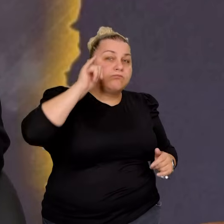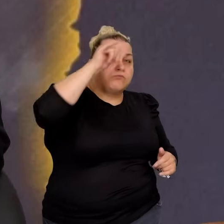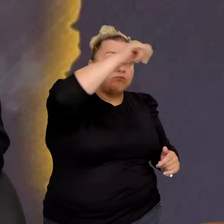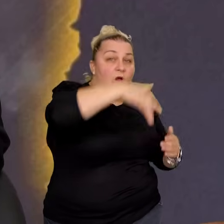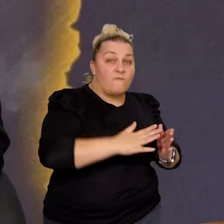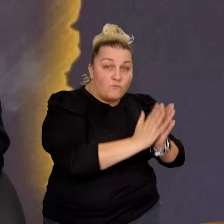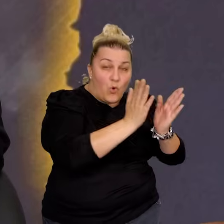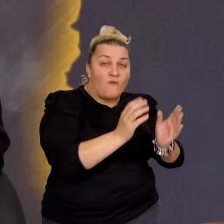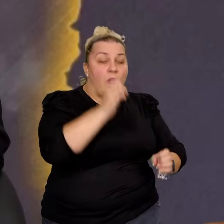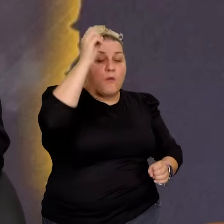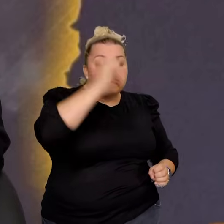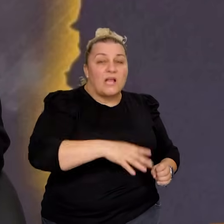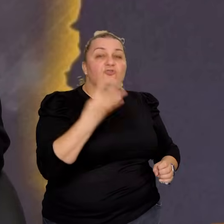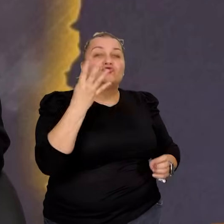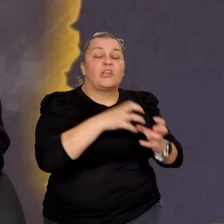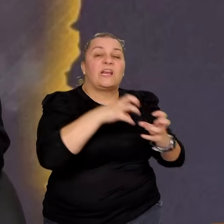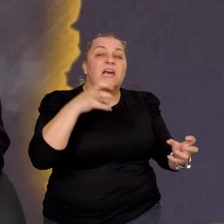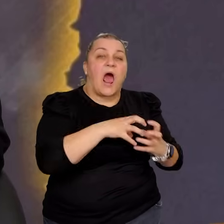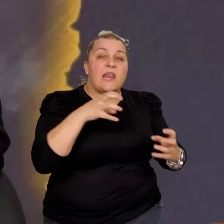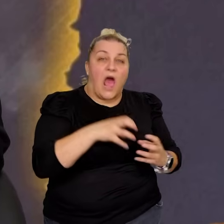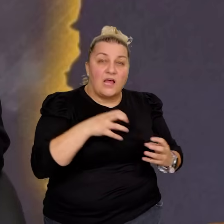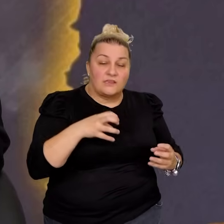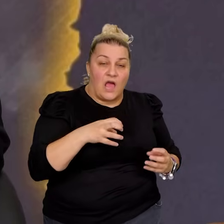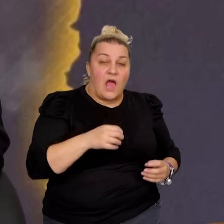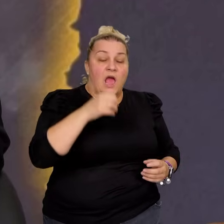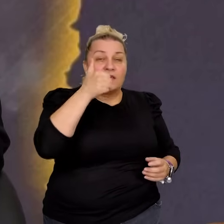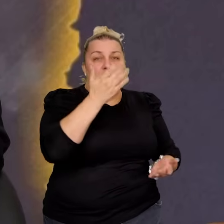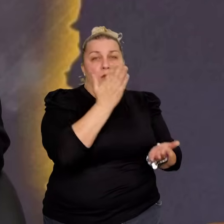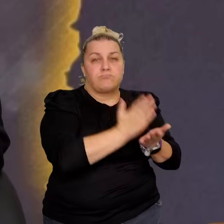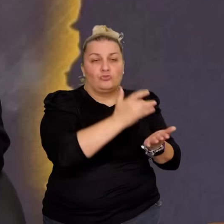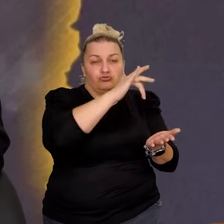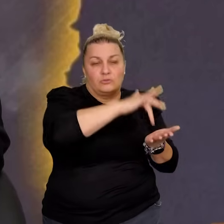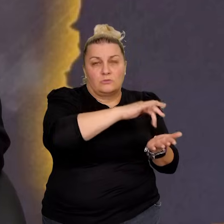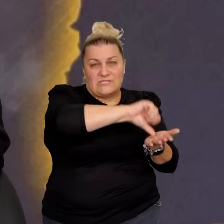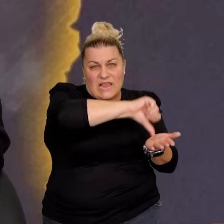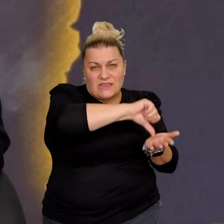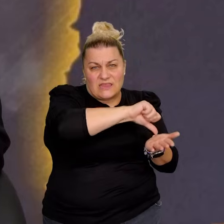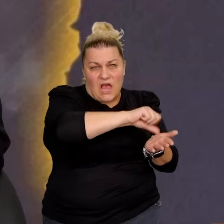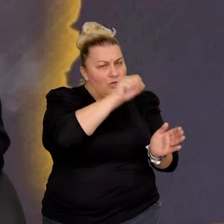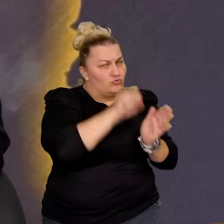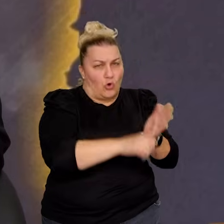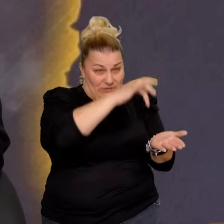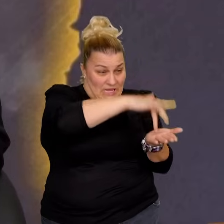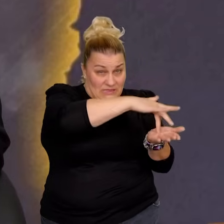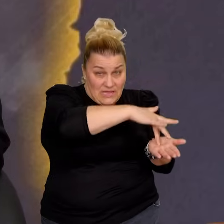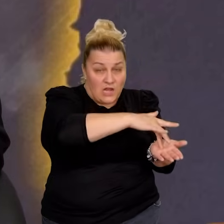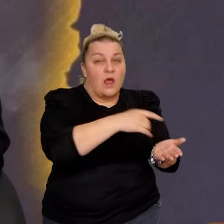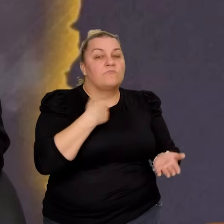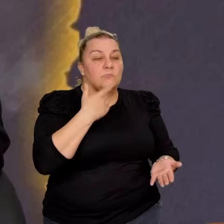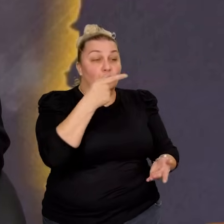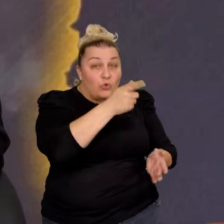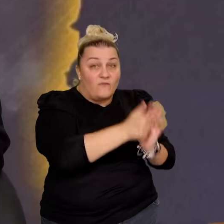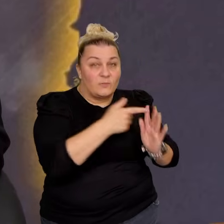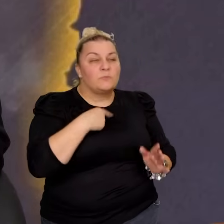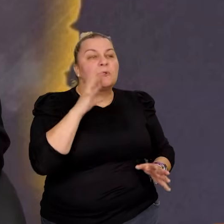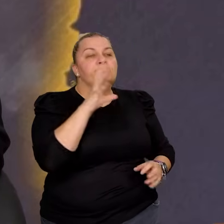Vukovar i bacili četiri granate, jedna u strogom centru grada, i već tada je bilo jasno